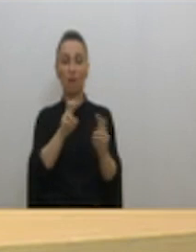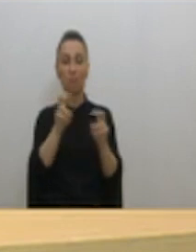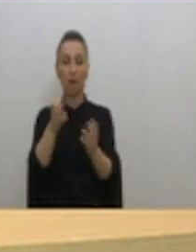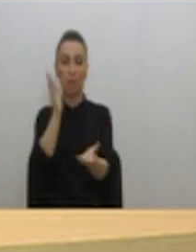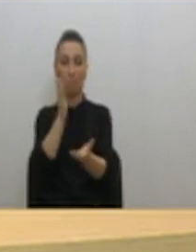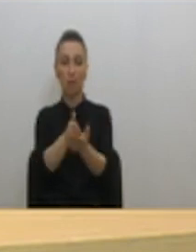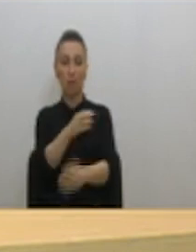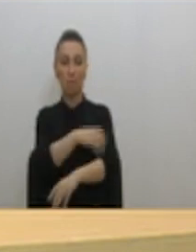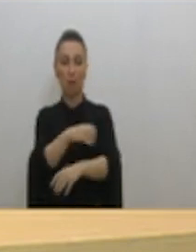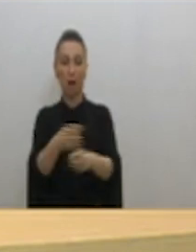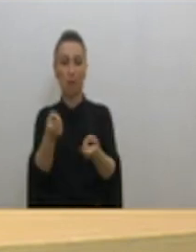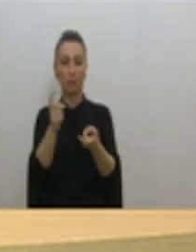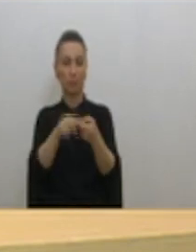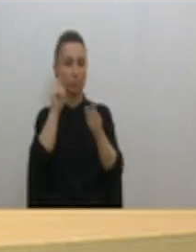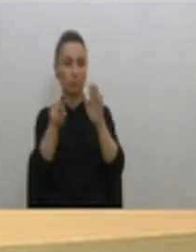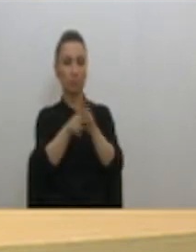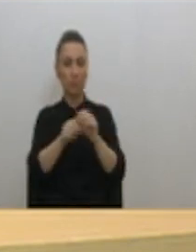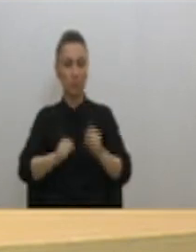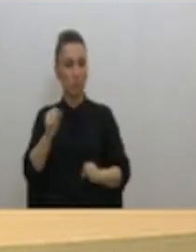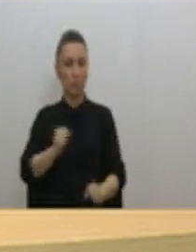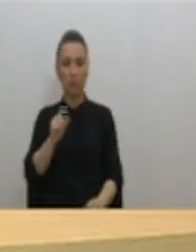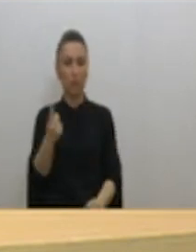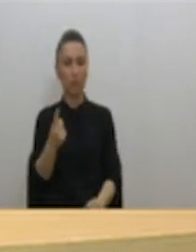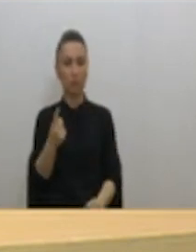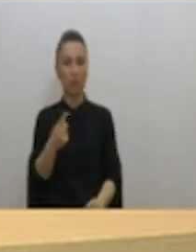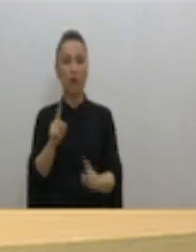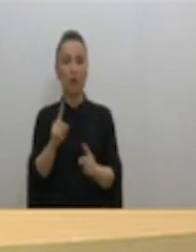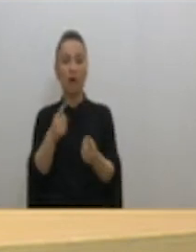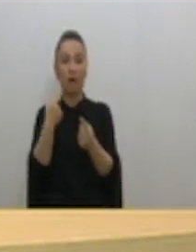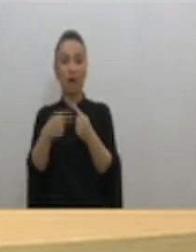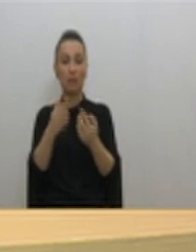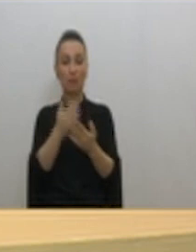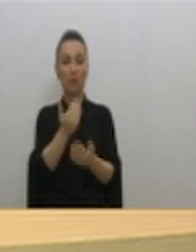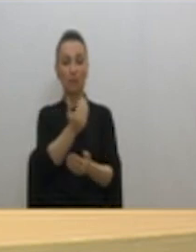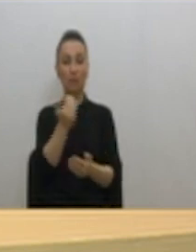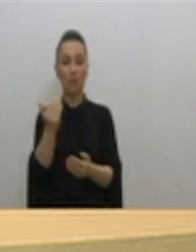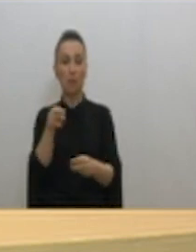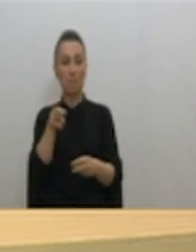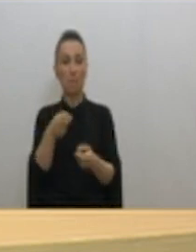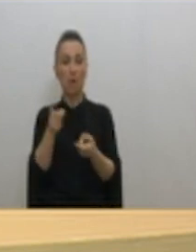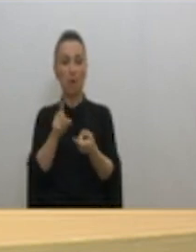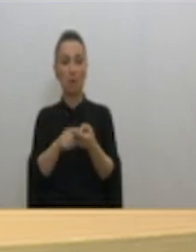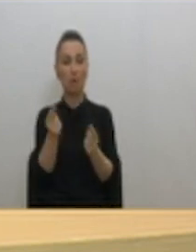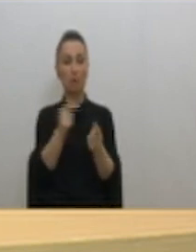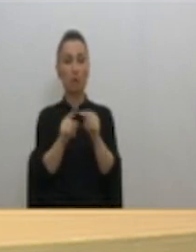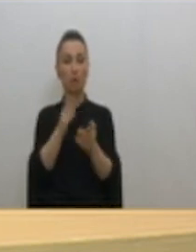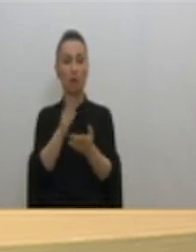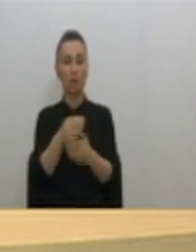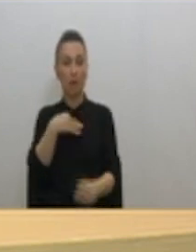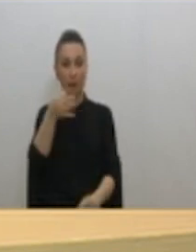პირდაპირ პარტიულ ვერტიკალზე დაქვემდებარება ცდილობდეთ და უბრალოდ რა განსხვავება არის თქვენს მეთოდებსა და იმ მეთოდებს შორის, რომელიც არ